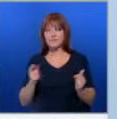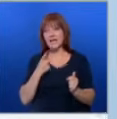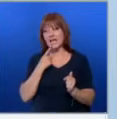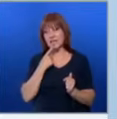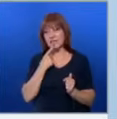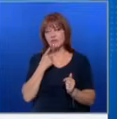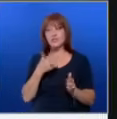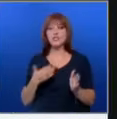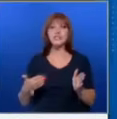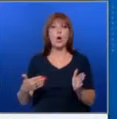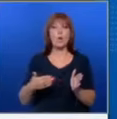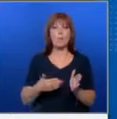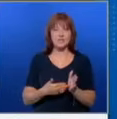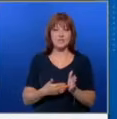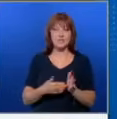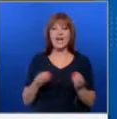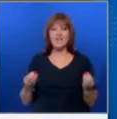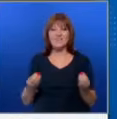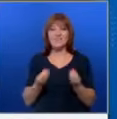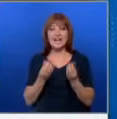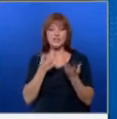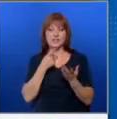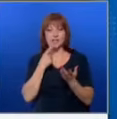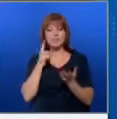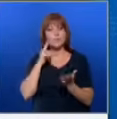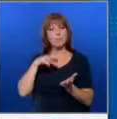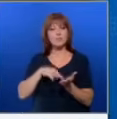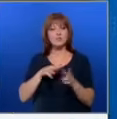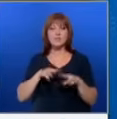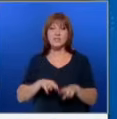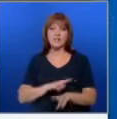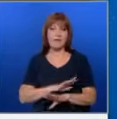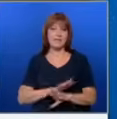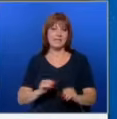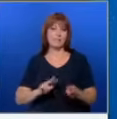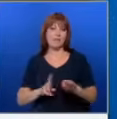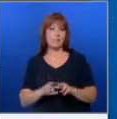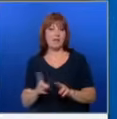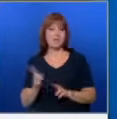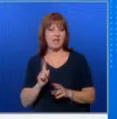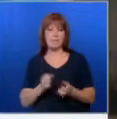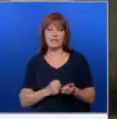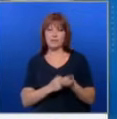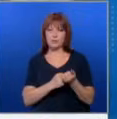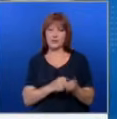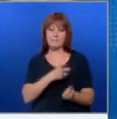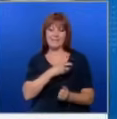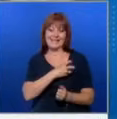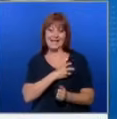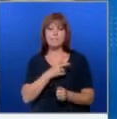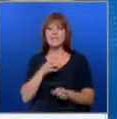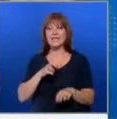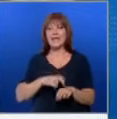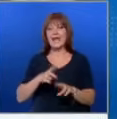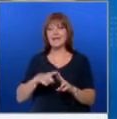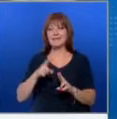ще бъдат опозиция. Днес от Възраждане заявиха, че позицията им остава непроменена, няма да подкрепят кабинет на ДПС и ГЕРБ. И ТН също са